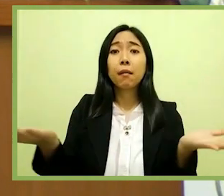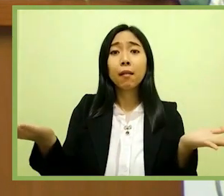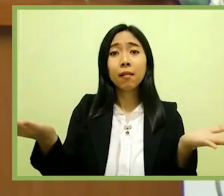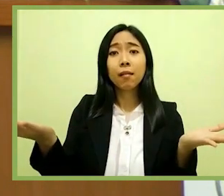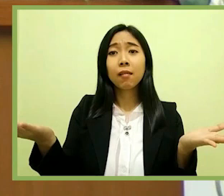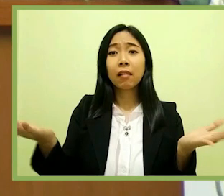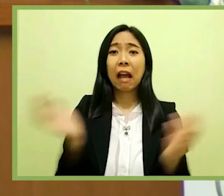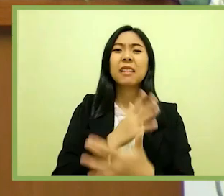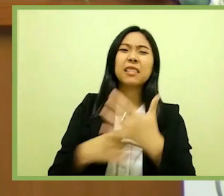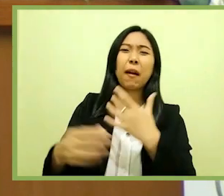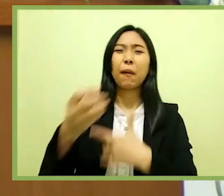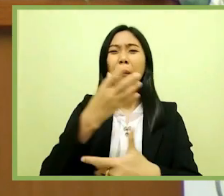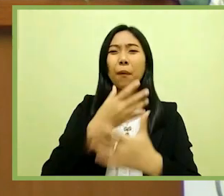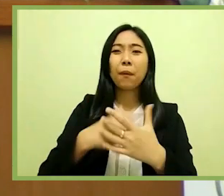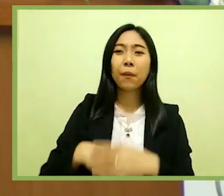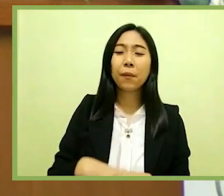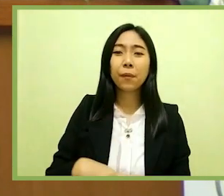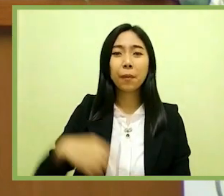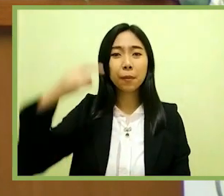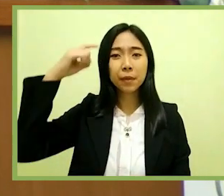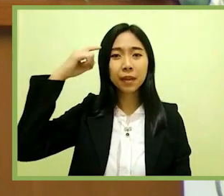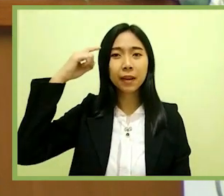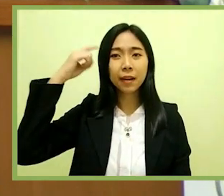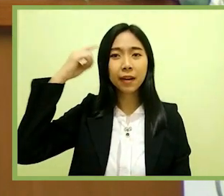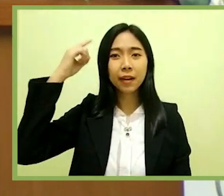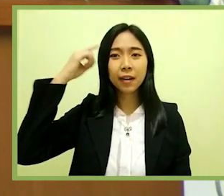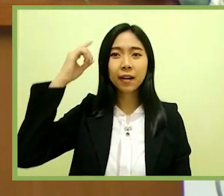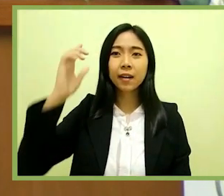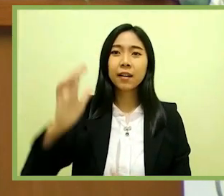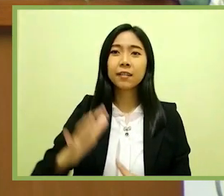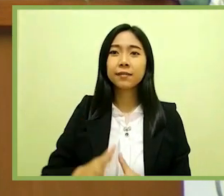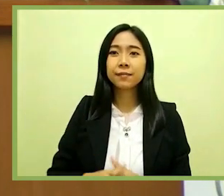maka kita semua perlu mempertanyakan dan merenungkan ulang